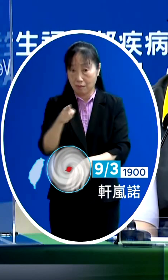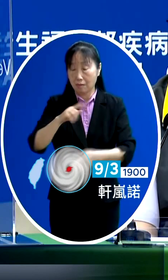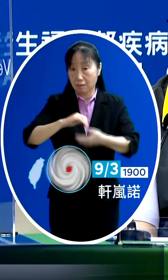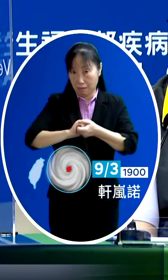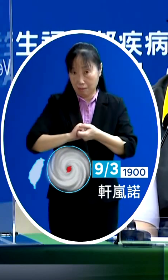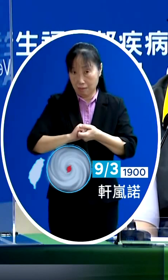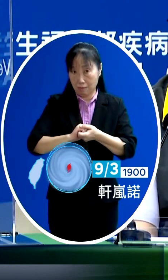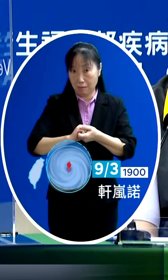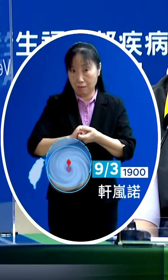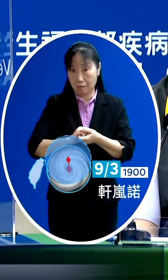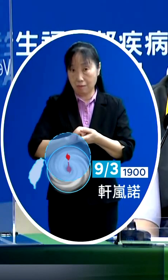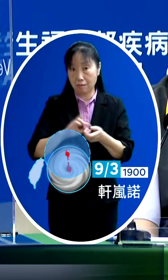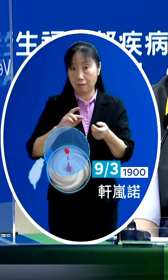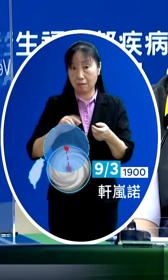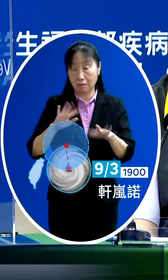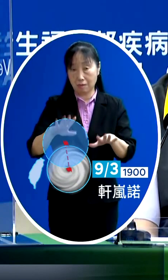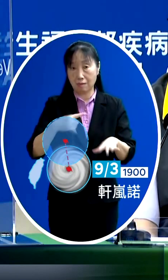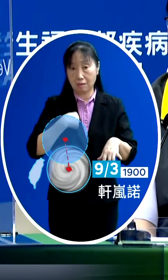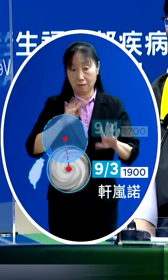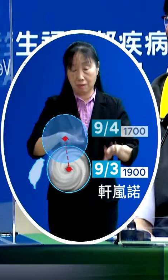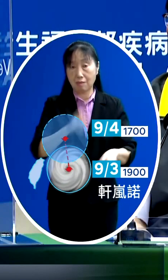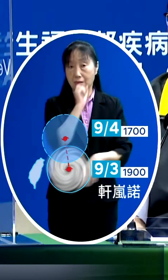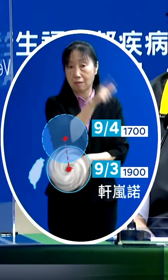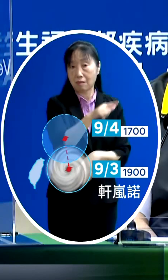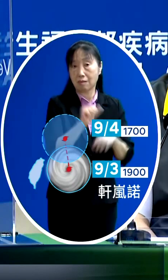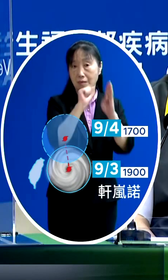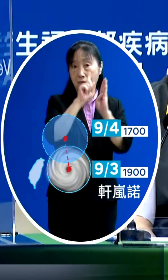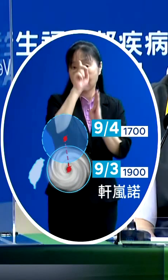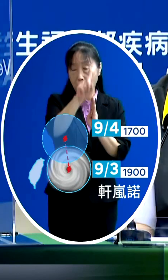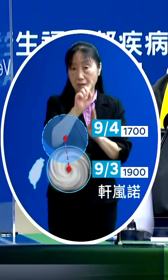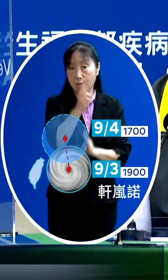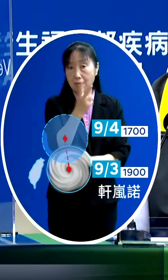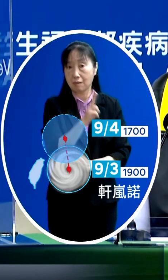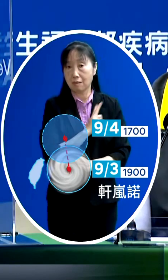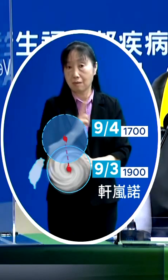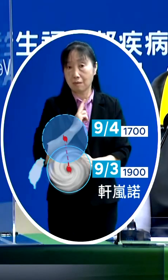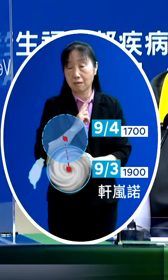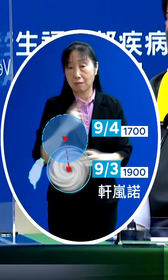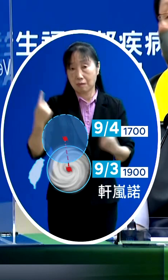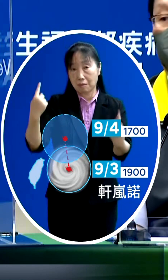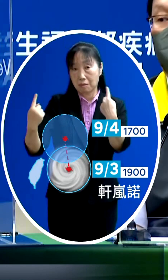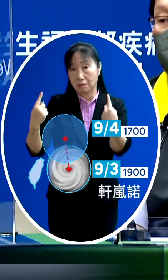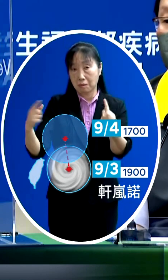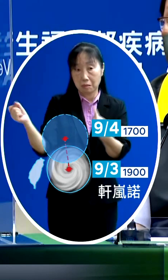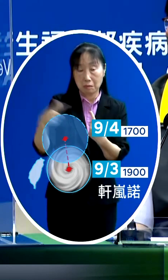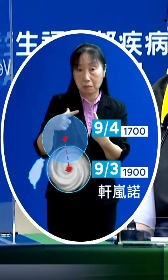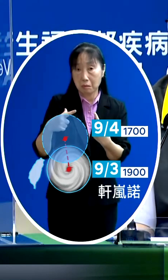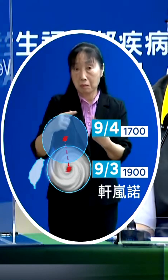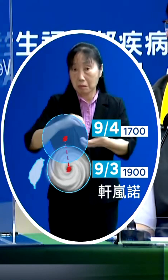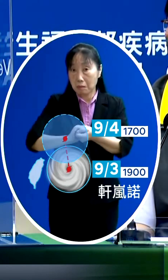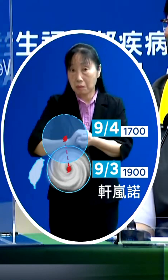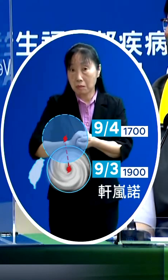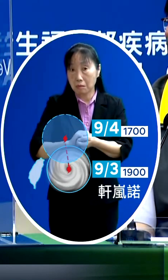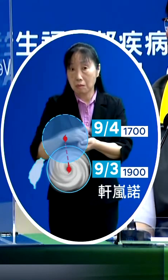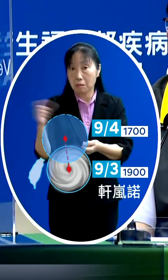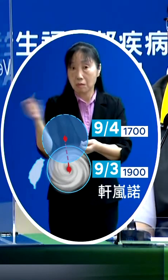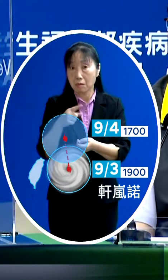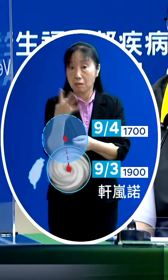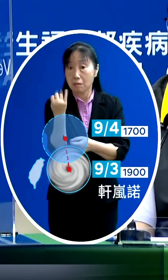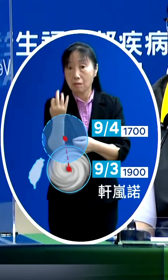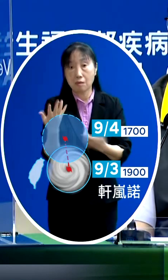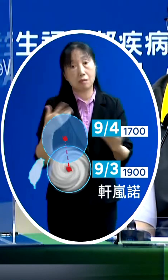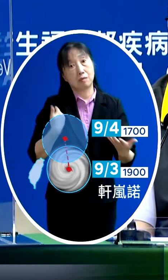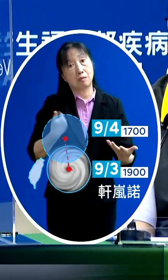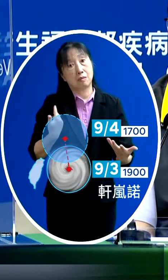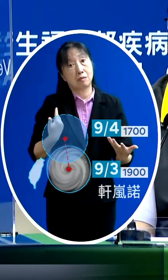比我们这个现在要采购的 BA.1 的这个双价疫苗效果好，或者好到多少？